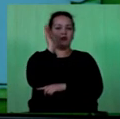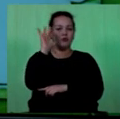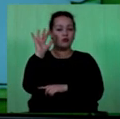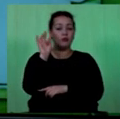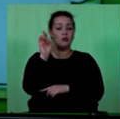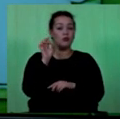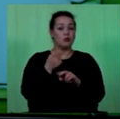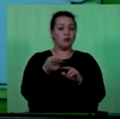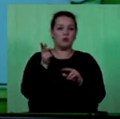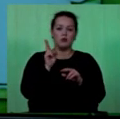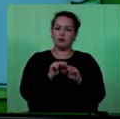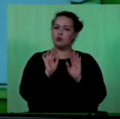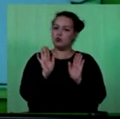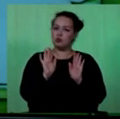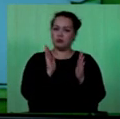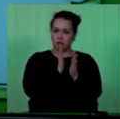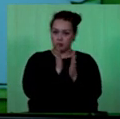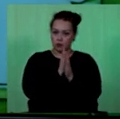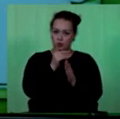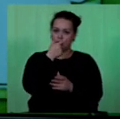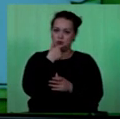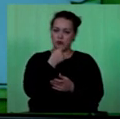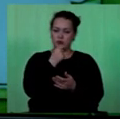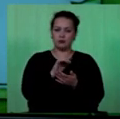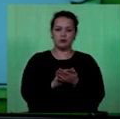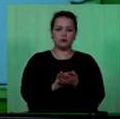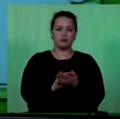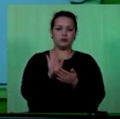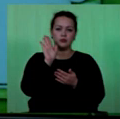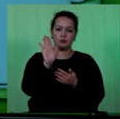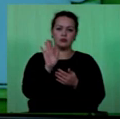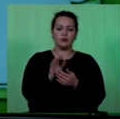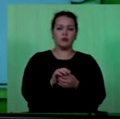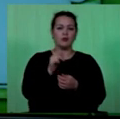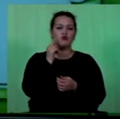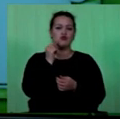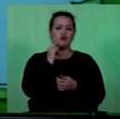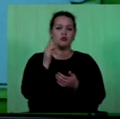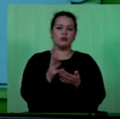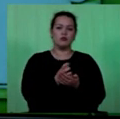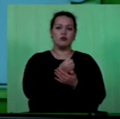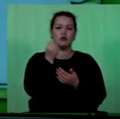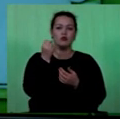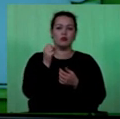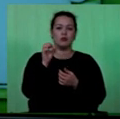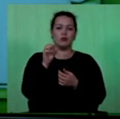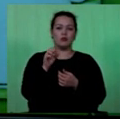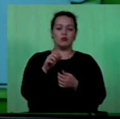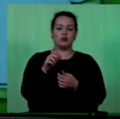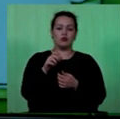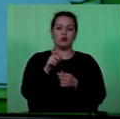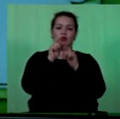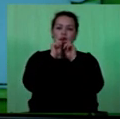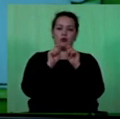Но это не только природы краса. В них пчелы находят целительный дар.